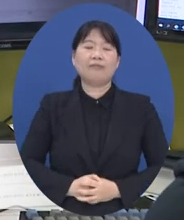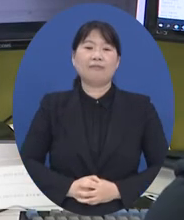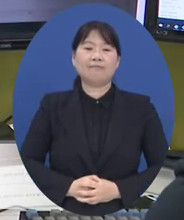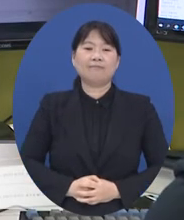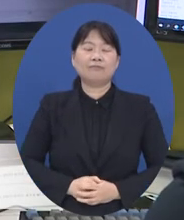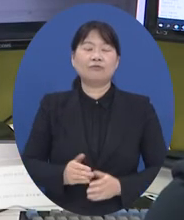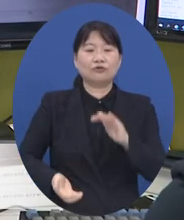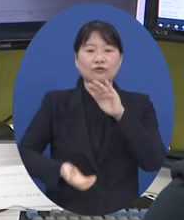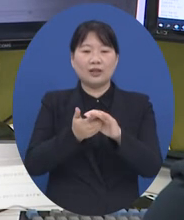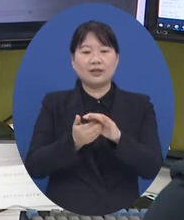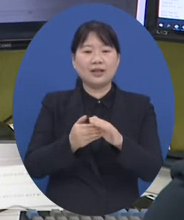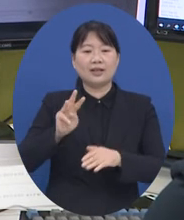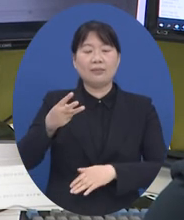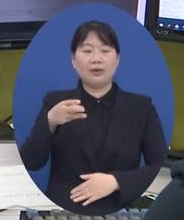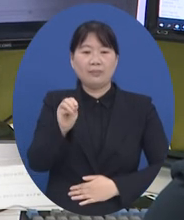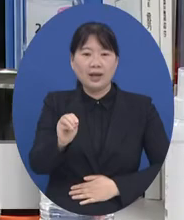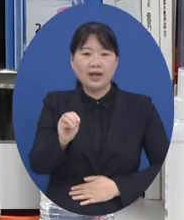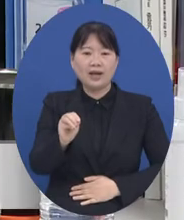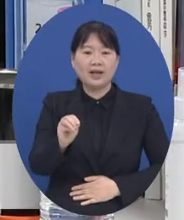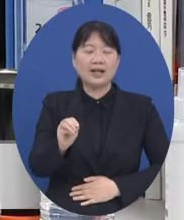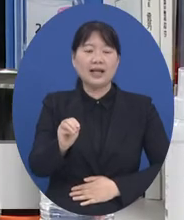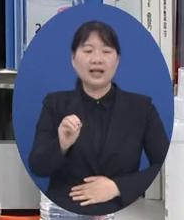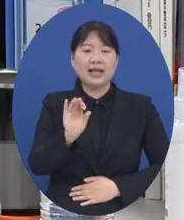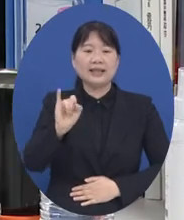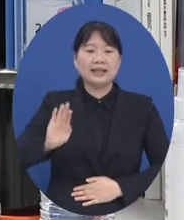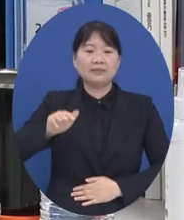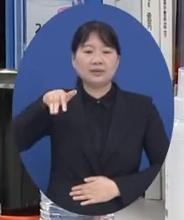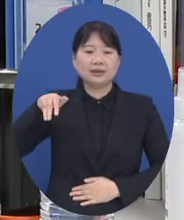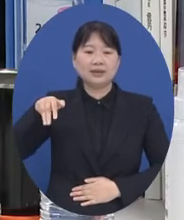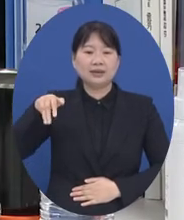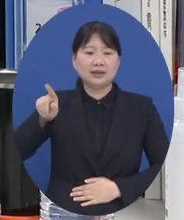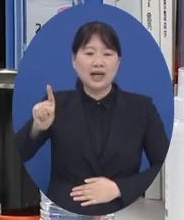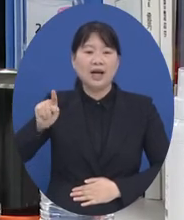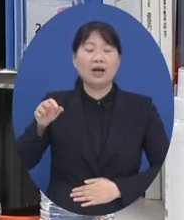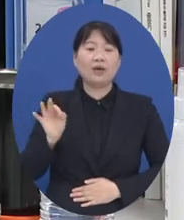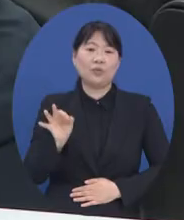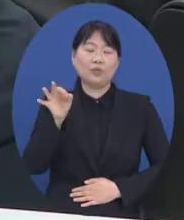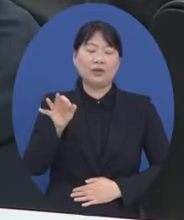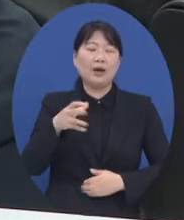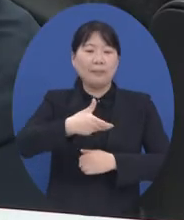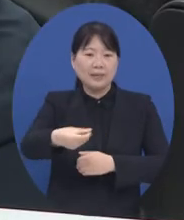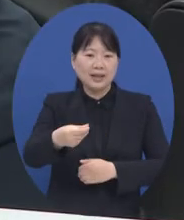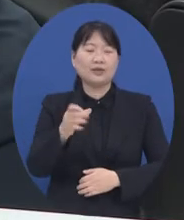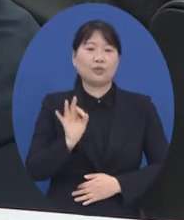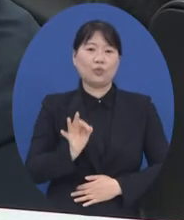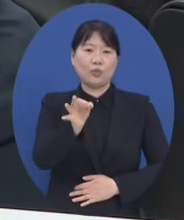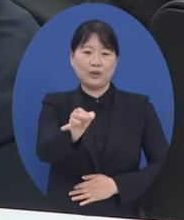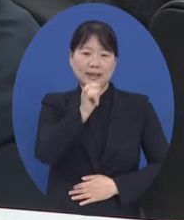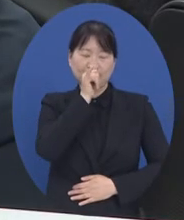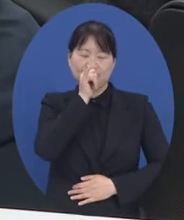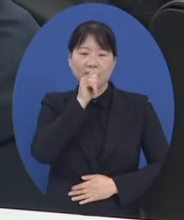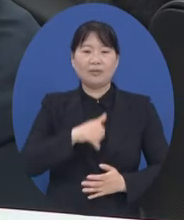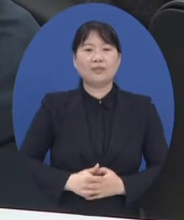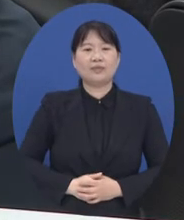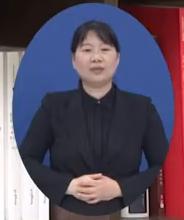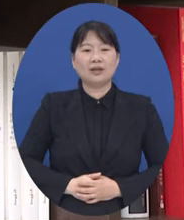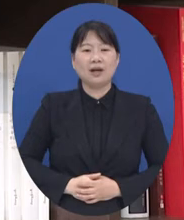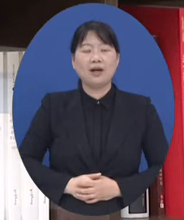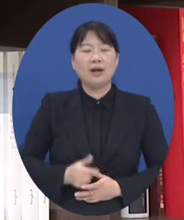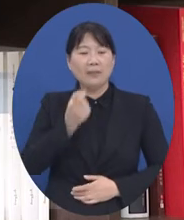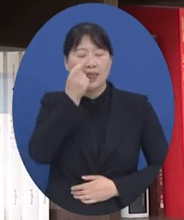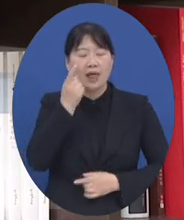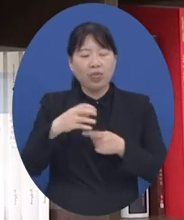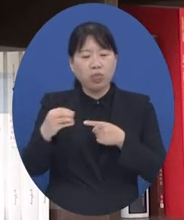최대 300만원의 임차료를 지원하기로 했습니다 고정 비용의 부담을 덜어주기 위해서 입니다